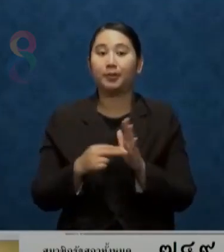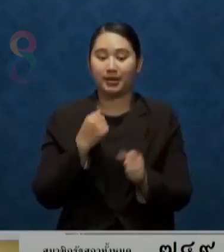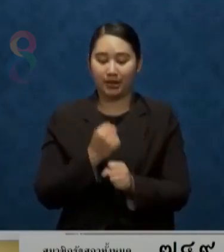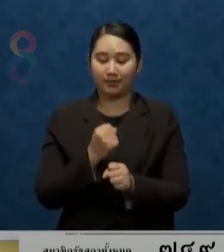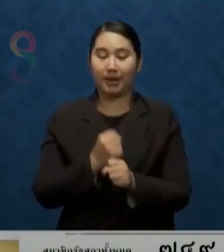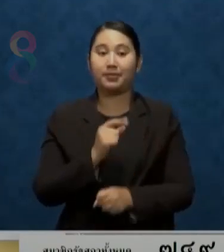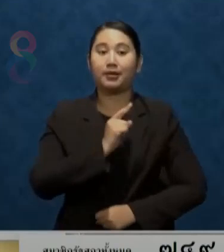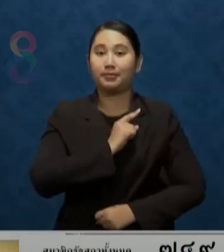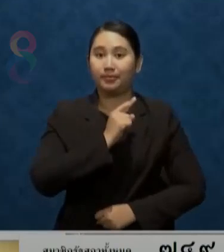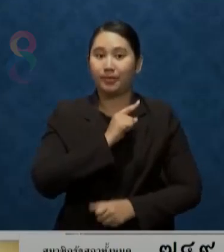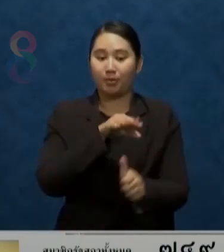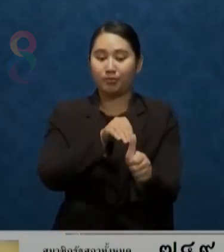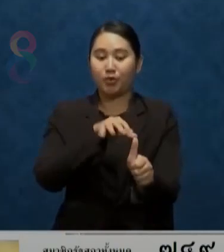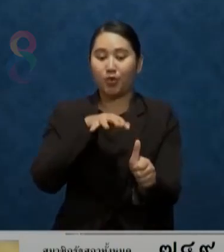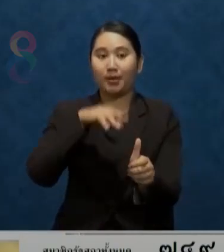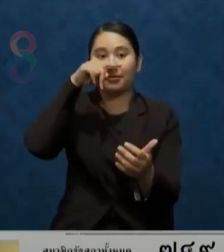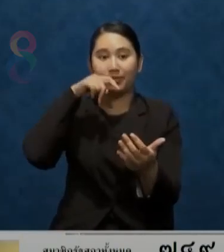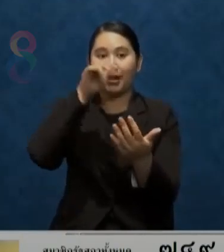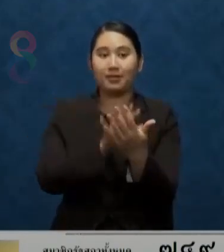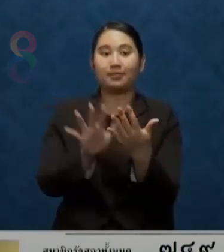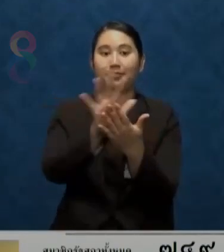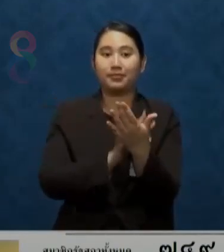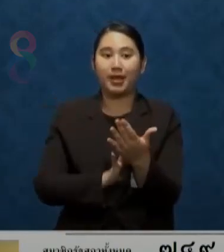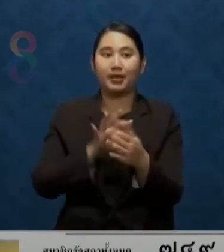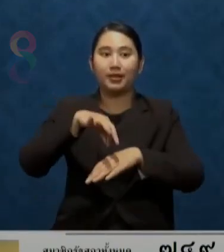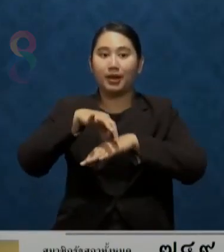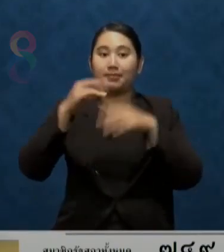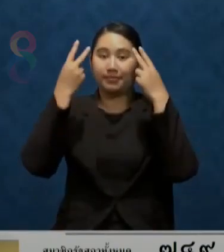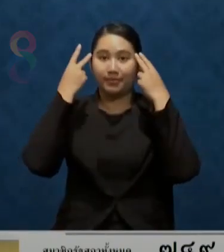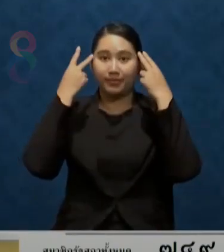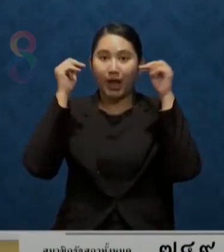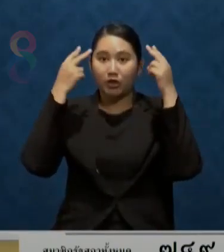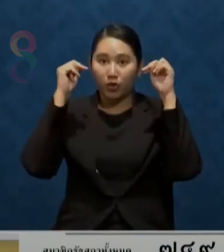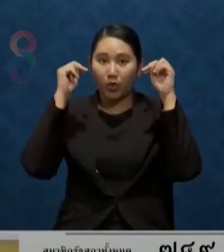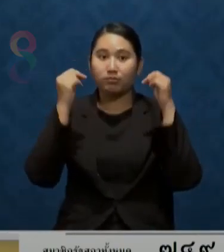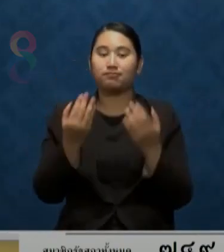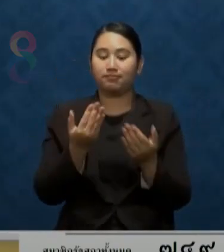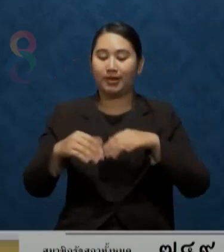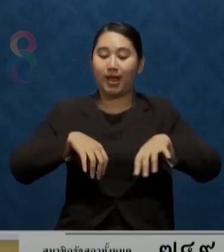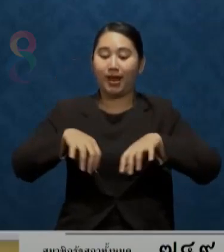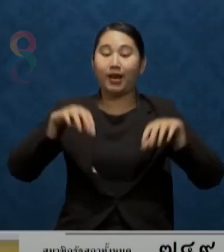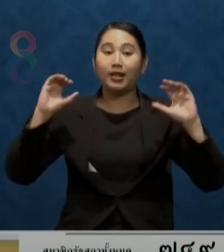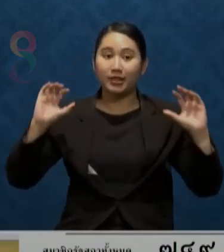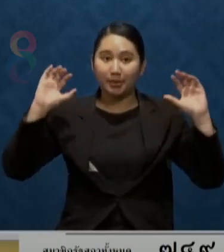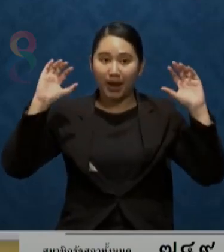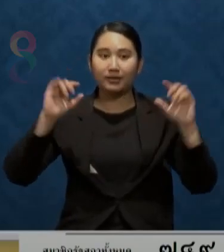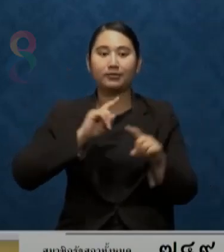ที่เป็นผู้นำประเทศเป็นนายกรัฐมนตรีหรือเข้าไปบริหารประเทศนั้นเนี่ยนะ